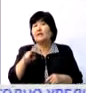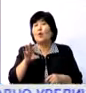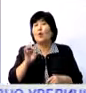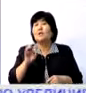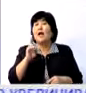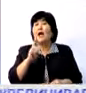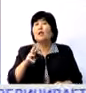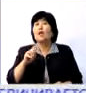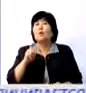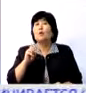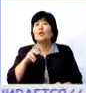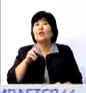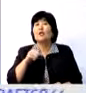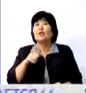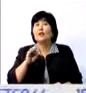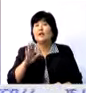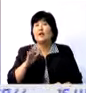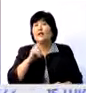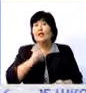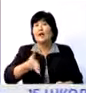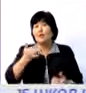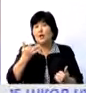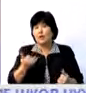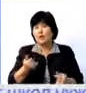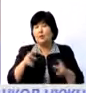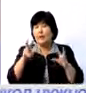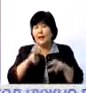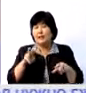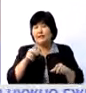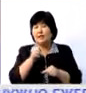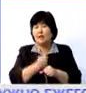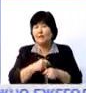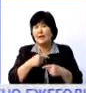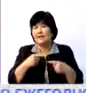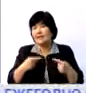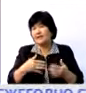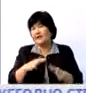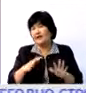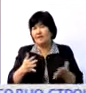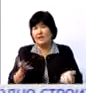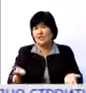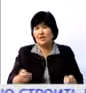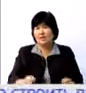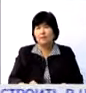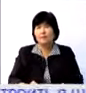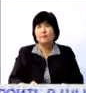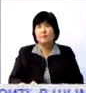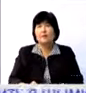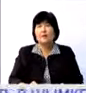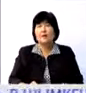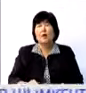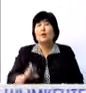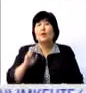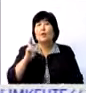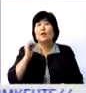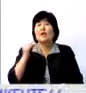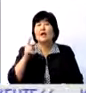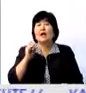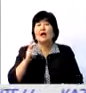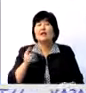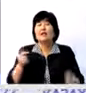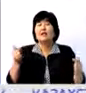Кайрат Мухитов на брифинге, на сегодня следствие отрабатывает несколько версий. Букихана напротив